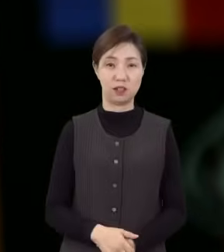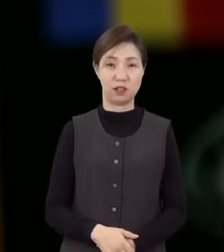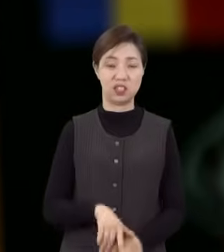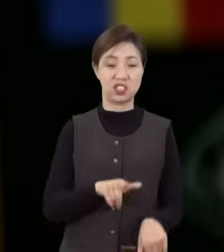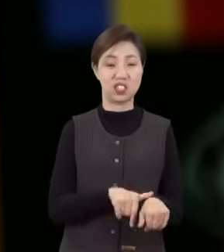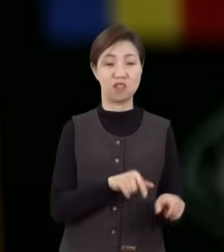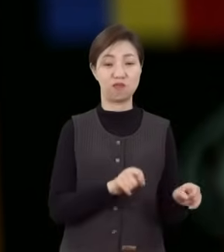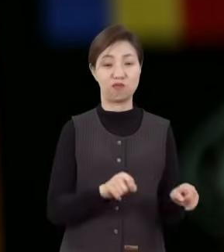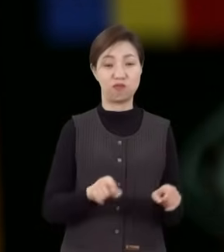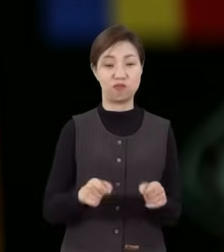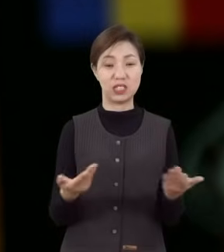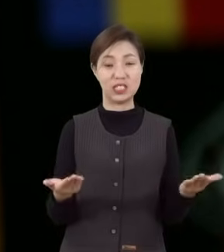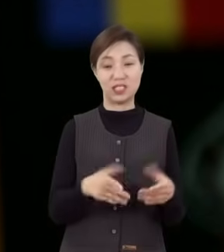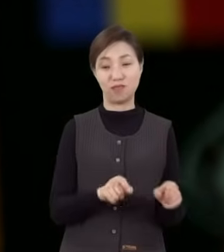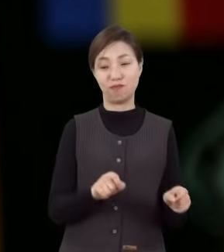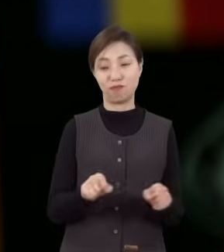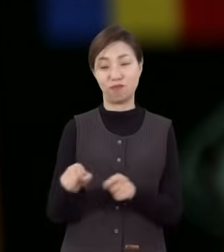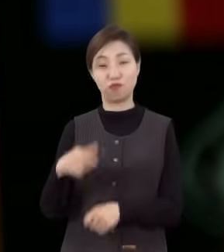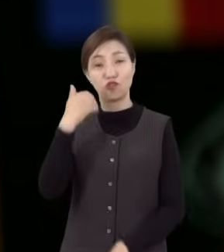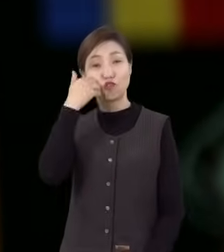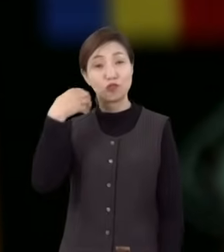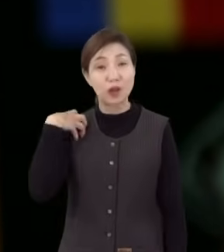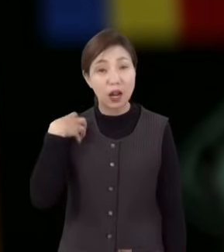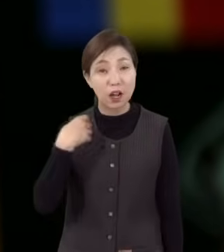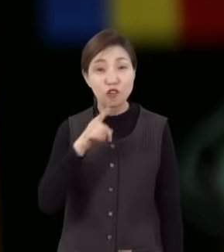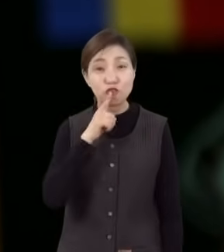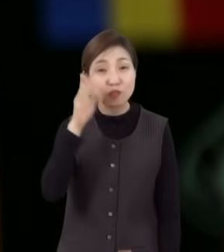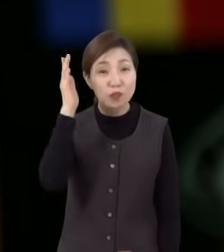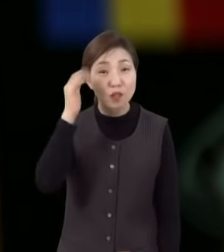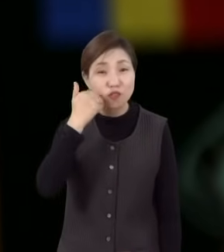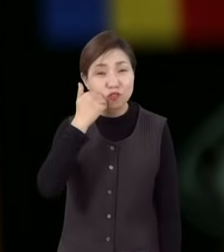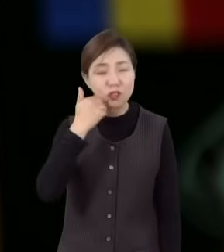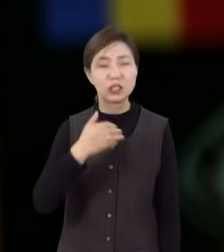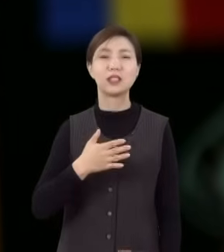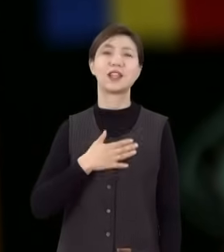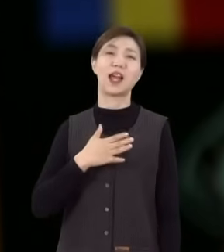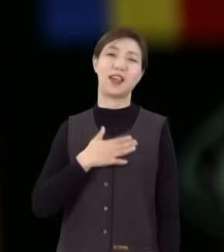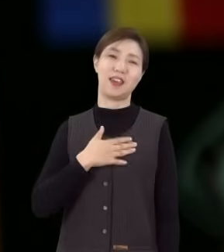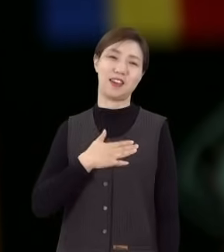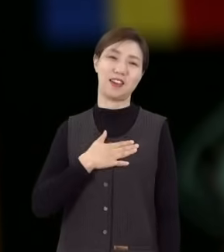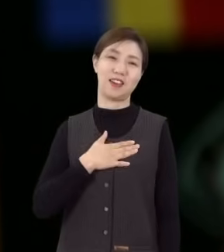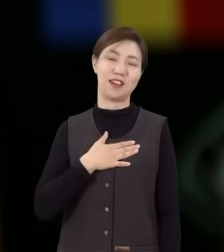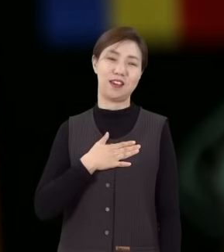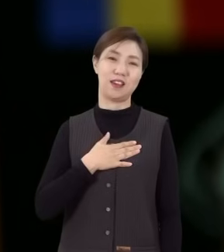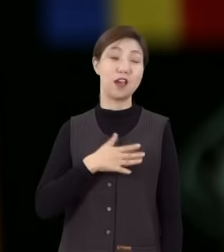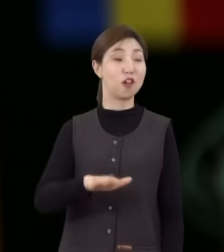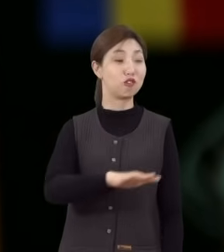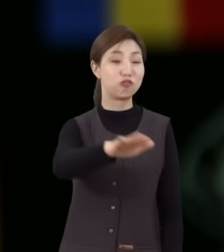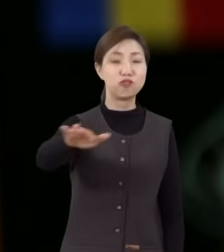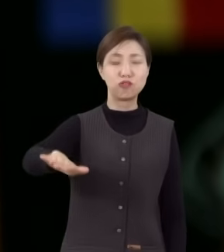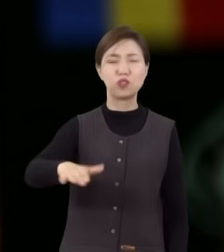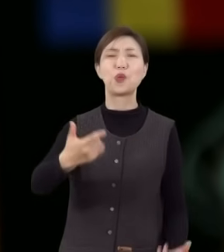이게 누구 얘기예요? 우리 얘기예요. 우리 얘기. 동감하십니까?